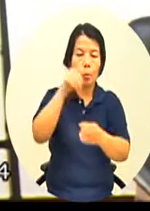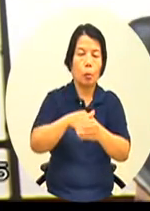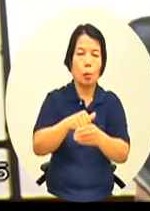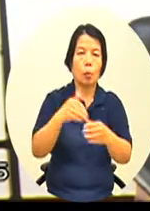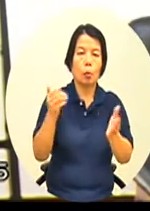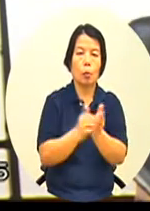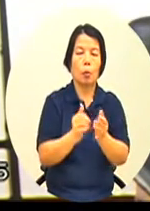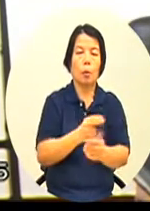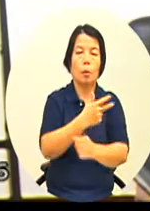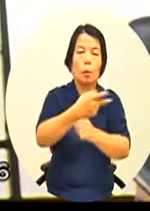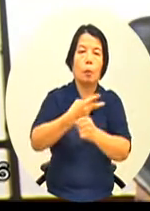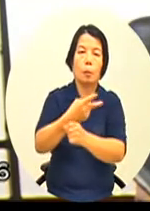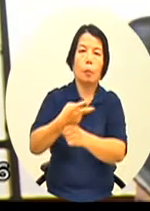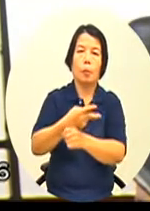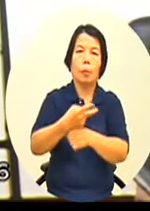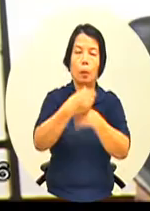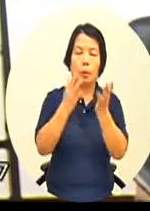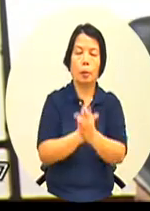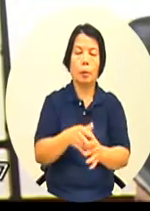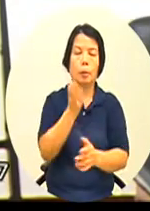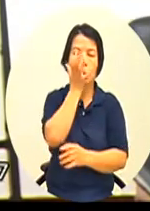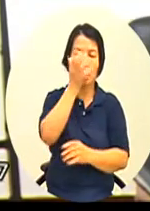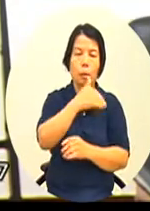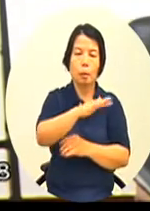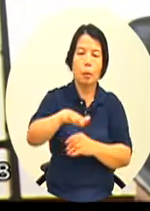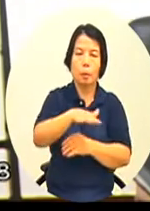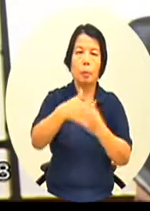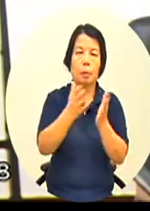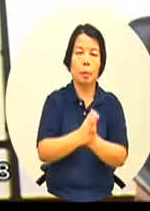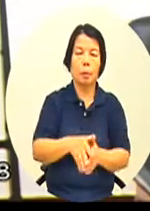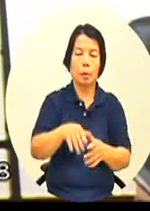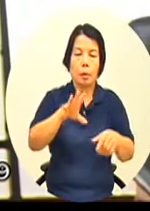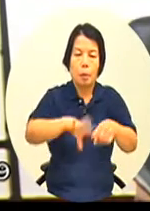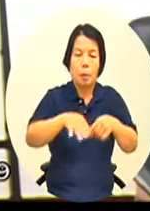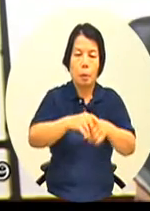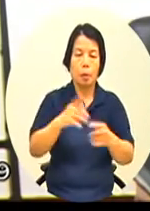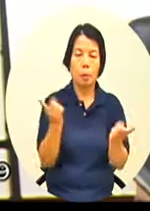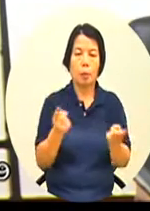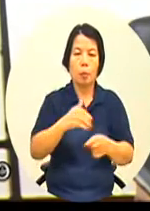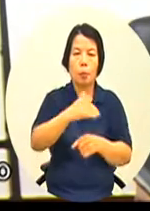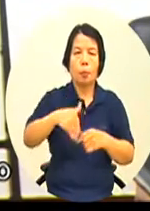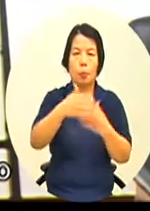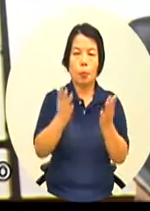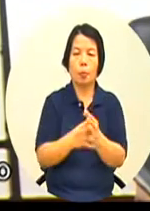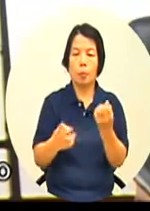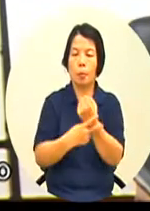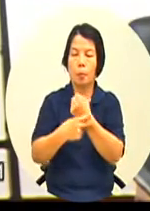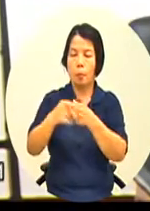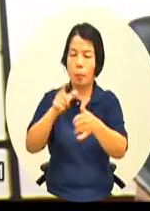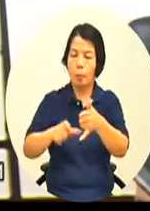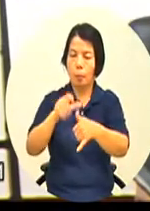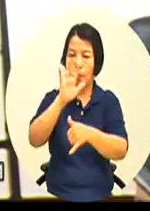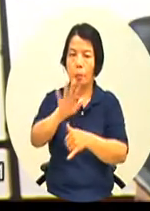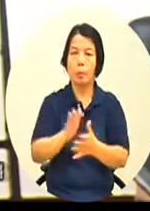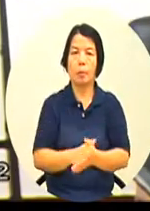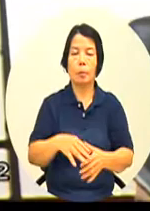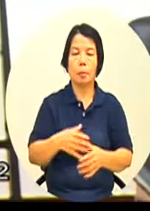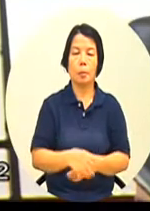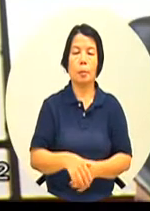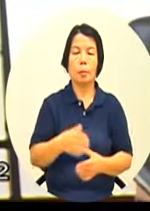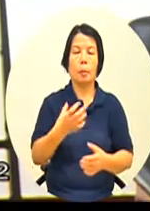博二有盐城跟哈马星，等于南鼓山那边有一些里，他们个别有个别案子。我们听到的哈马星